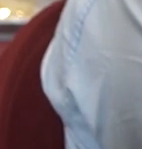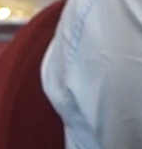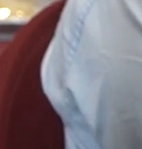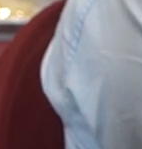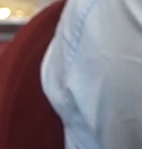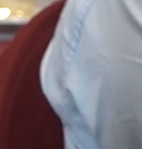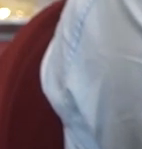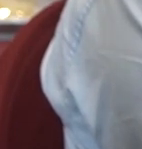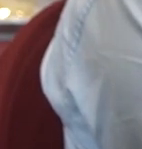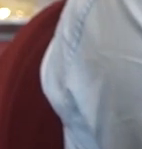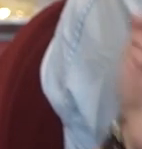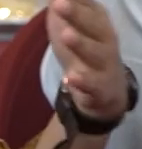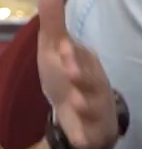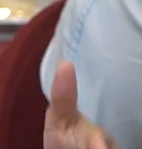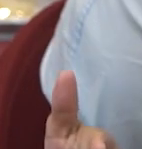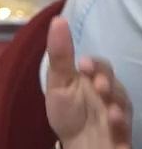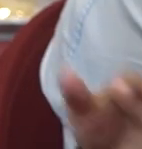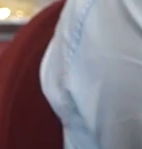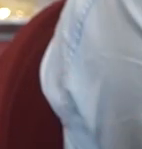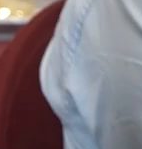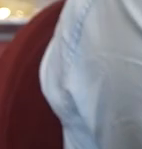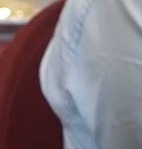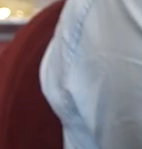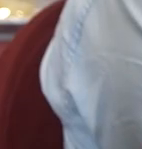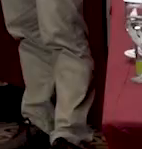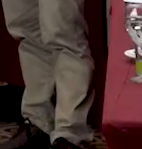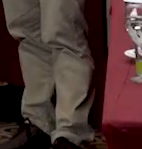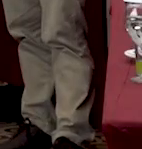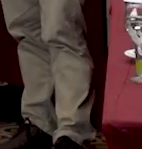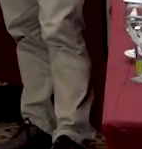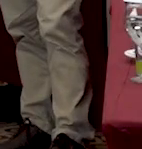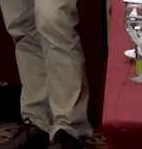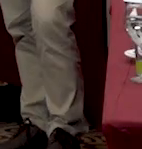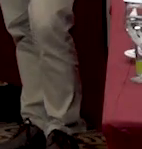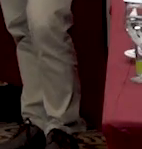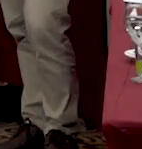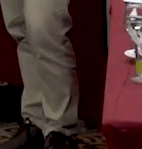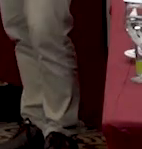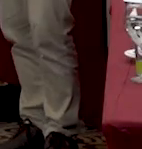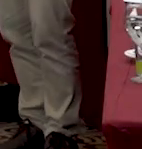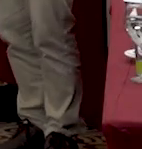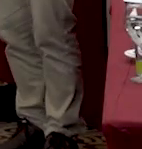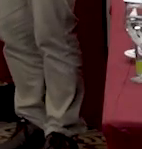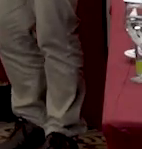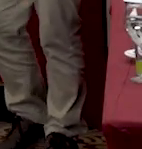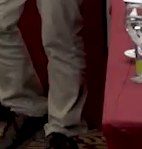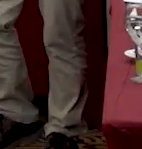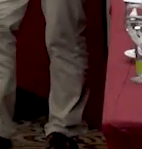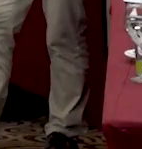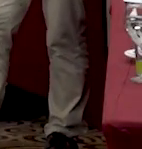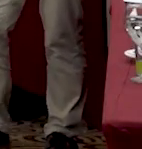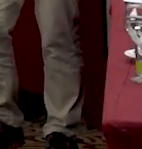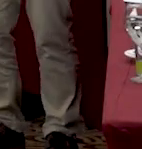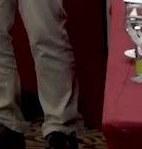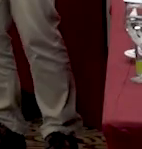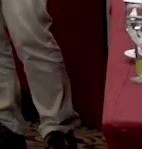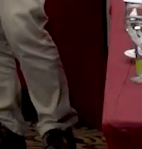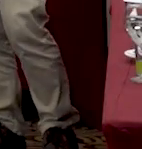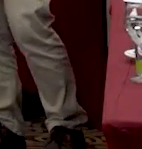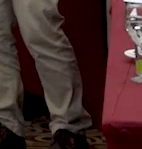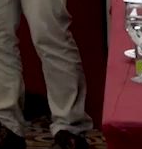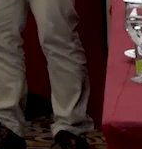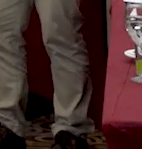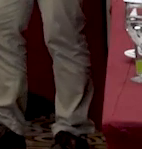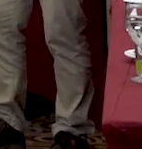tentunya mature berkoordinasi dengan Pak Jaksa kebetulan hahaha ada yang sudah punya nanti bapak bisa cerita